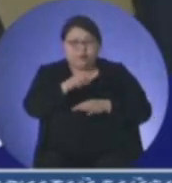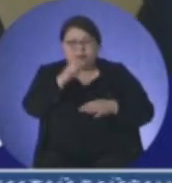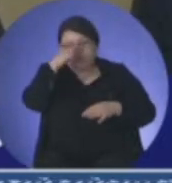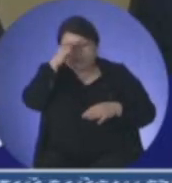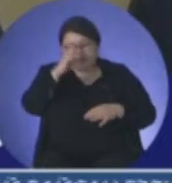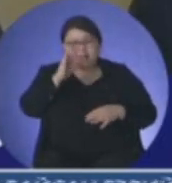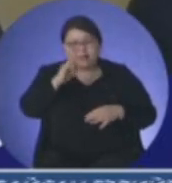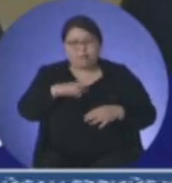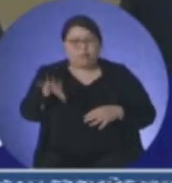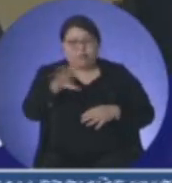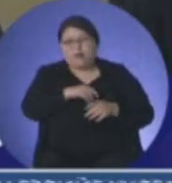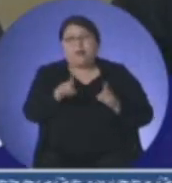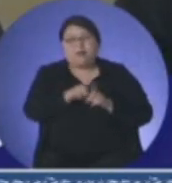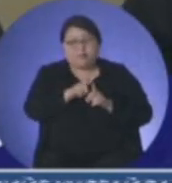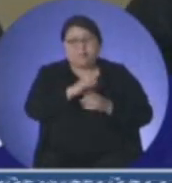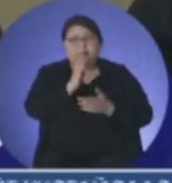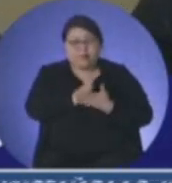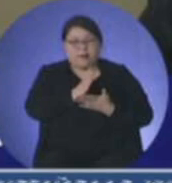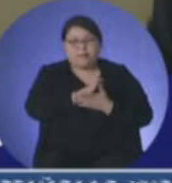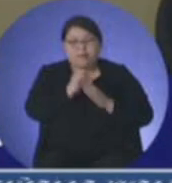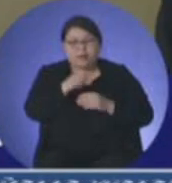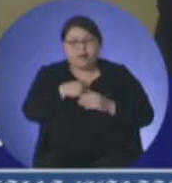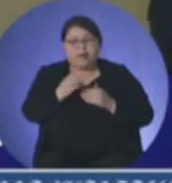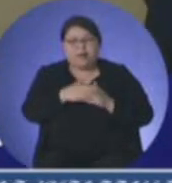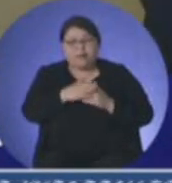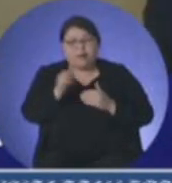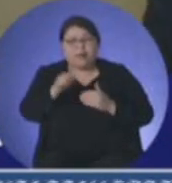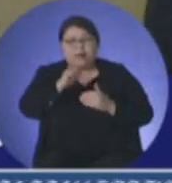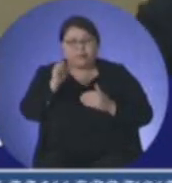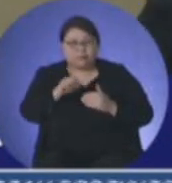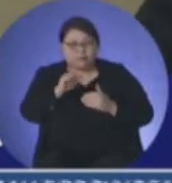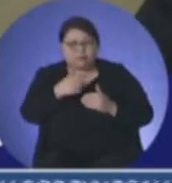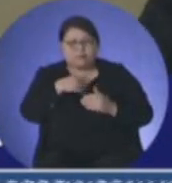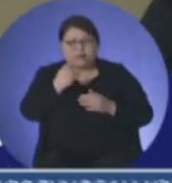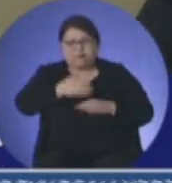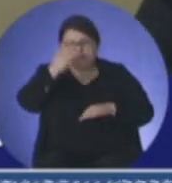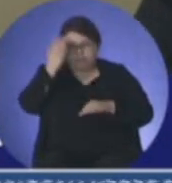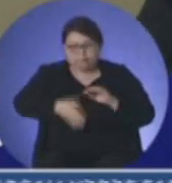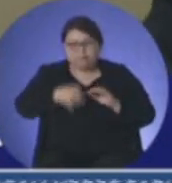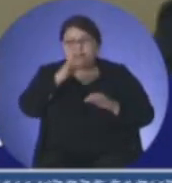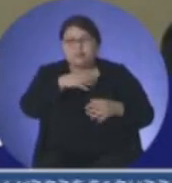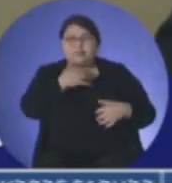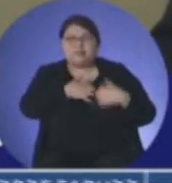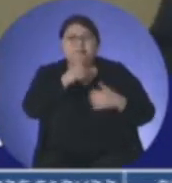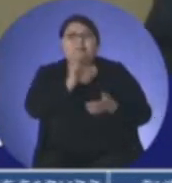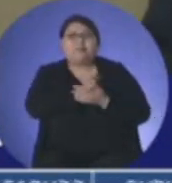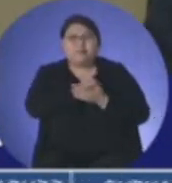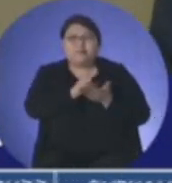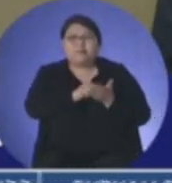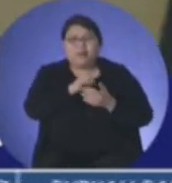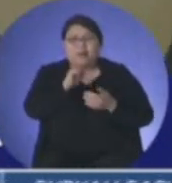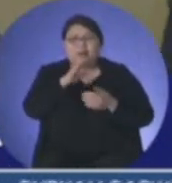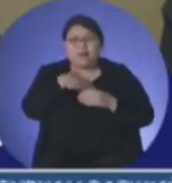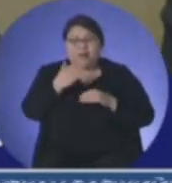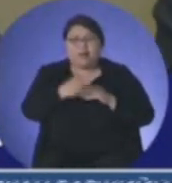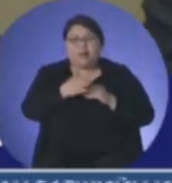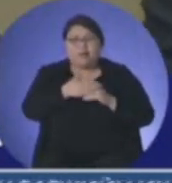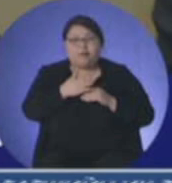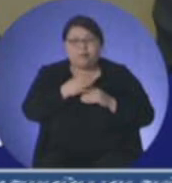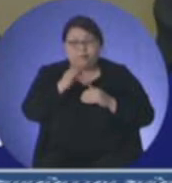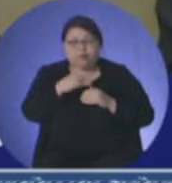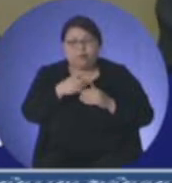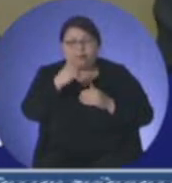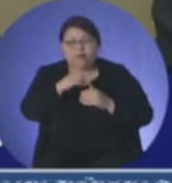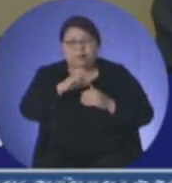бүгд авилгал байгаа. Энэ авилгалын асуудлуудыг бид нэр таслан зогсоох бол зайшгүй шаардлагатай. Авилгал бол үнэхээр хүний эрхийн